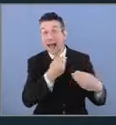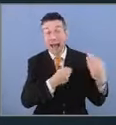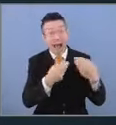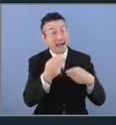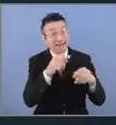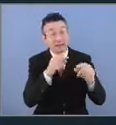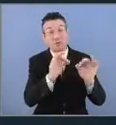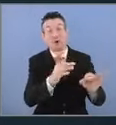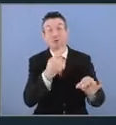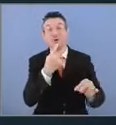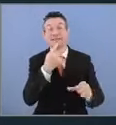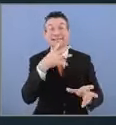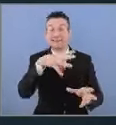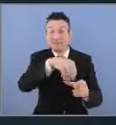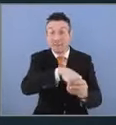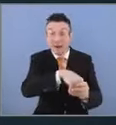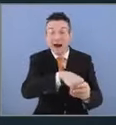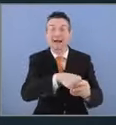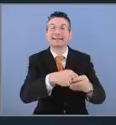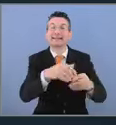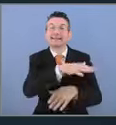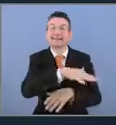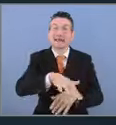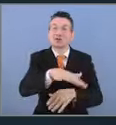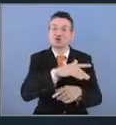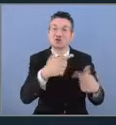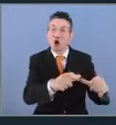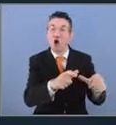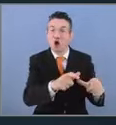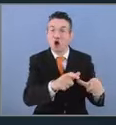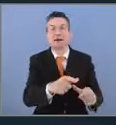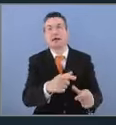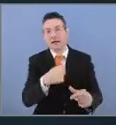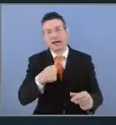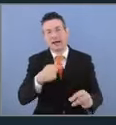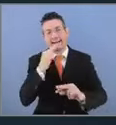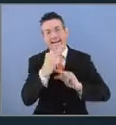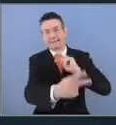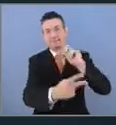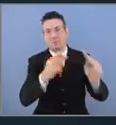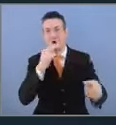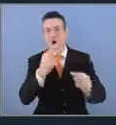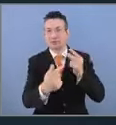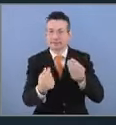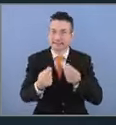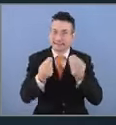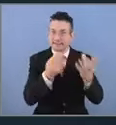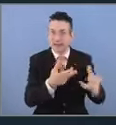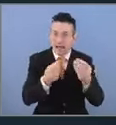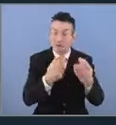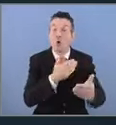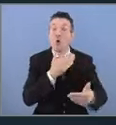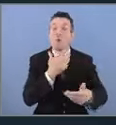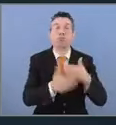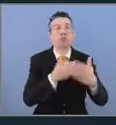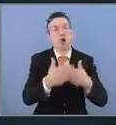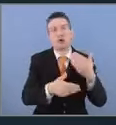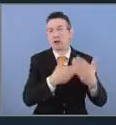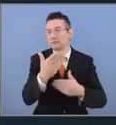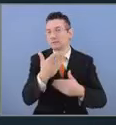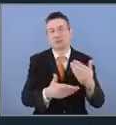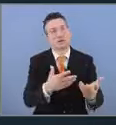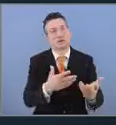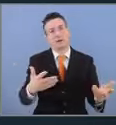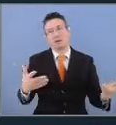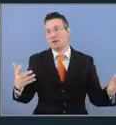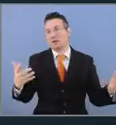settore stesso. La burocrazia è, diciamo, fra virgolette, un male atavico, e la